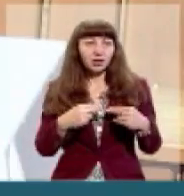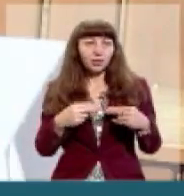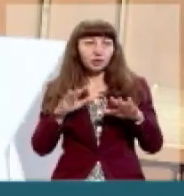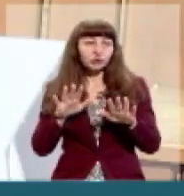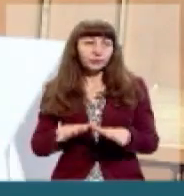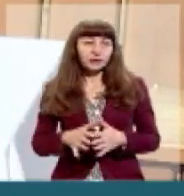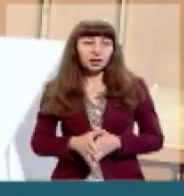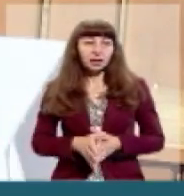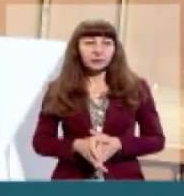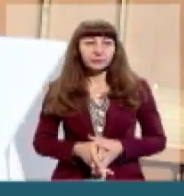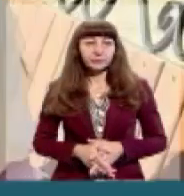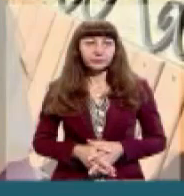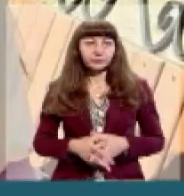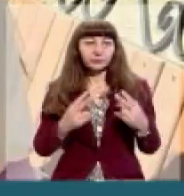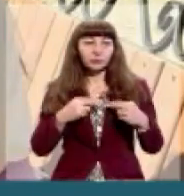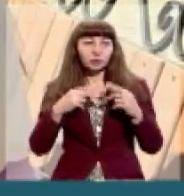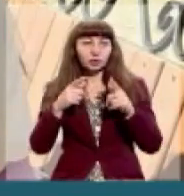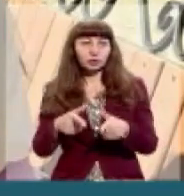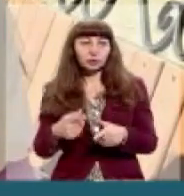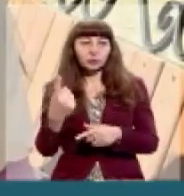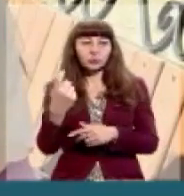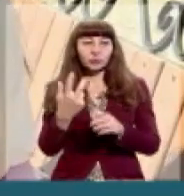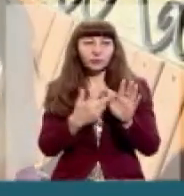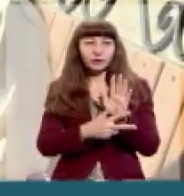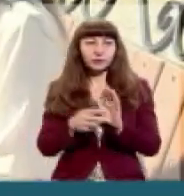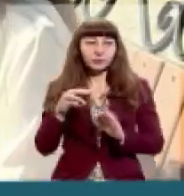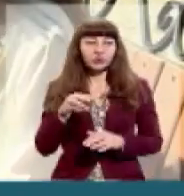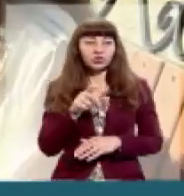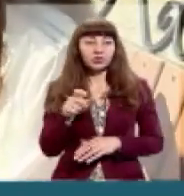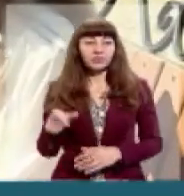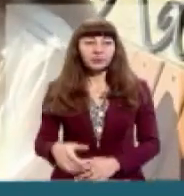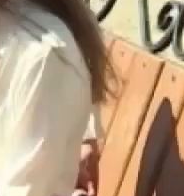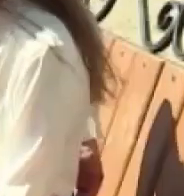жуық жастар жұмыспен қамтылған. Оразғали Нұрғалиев, Темірлан Жамбылов, Қостанай телеарнасы.